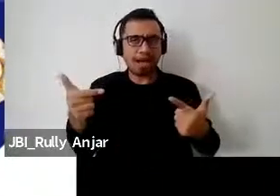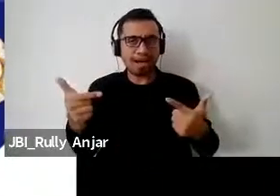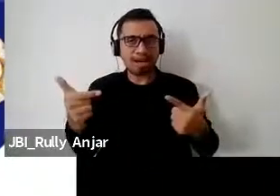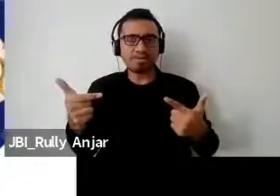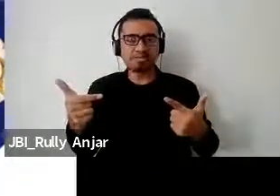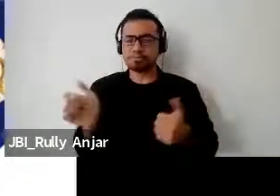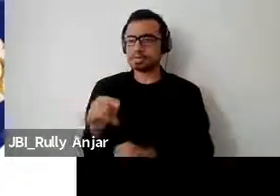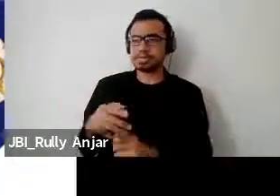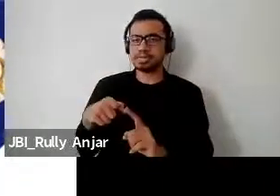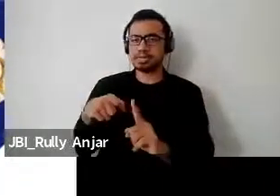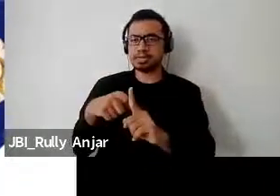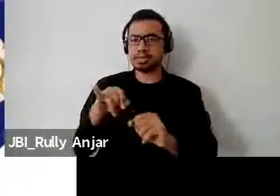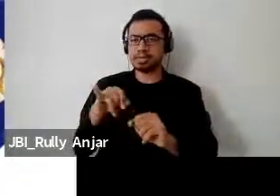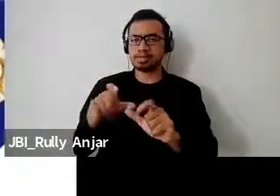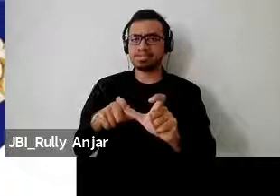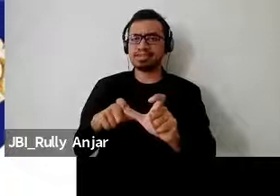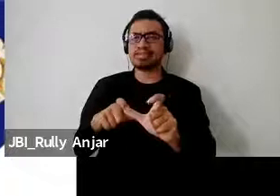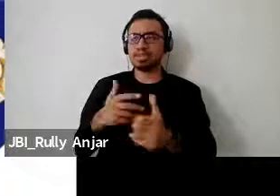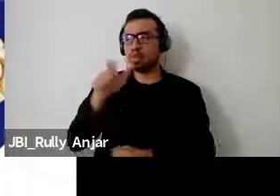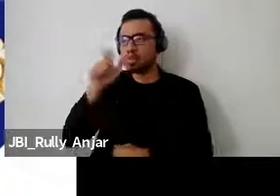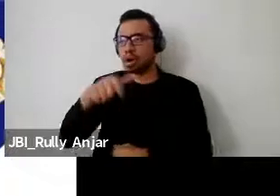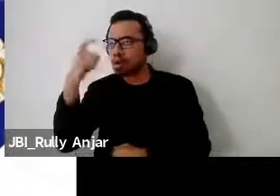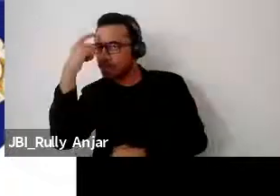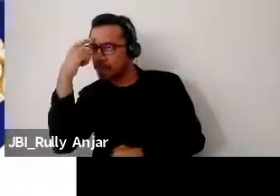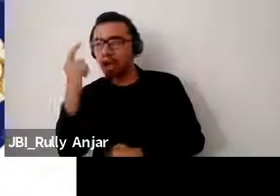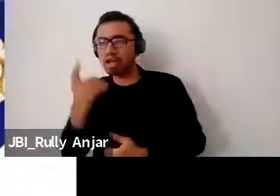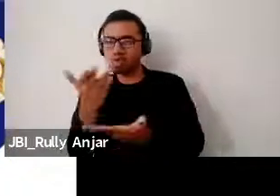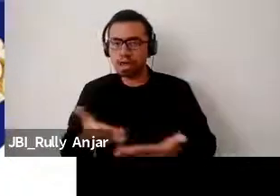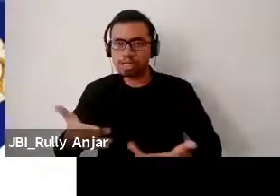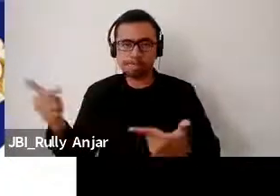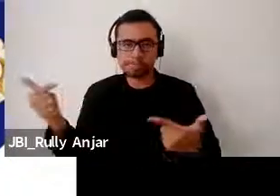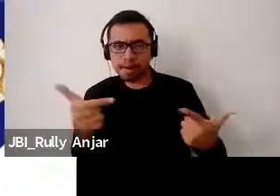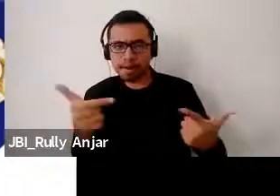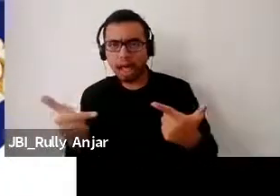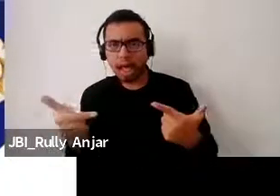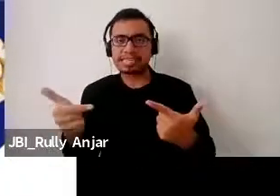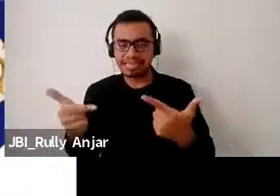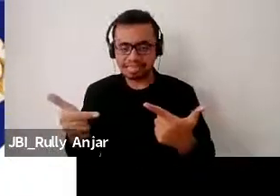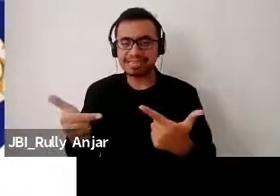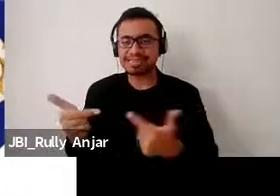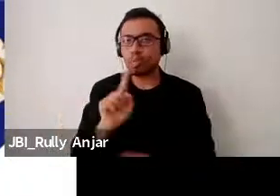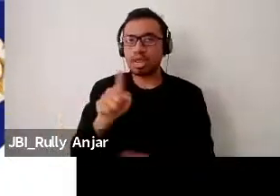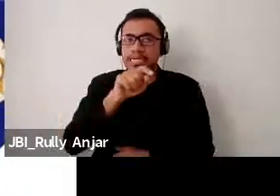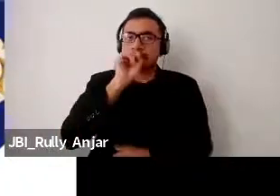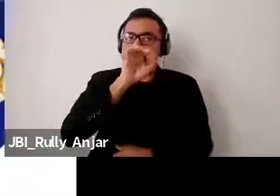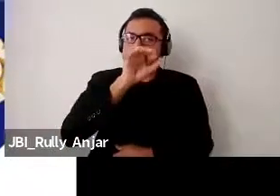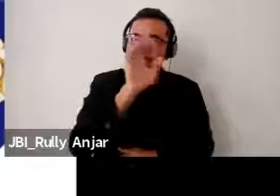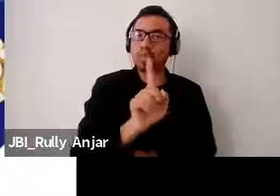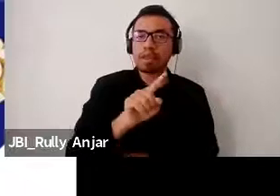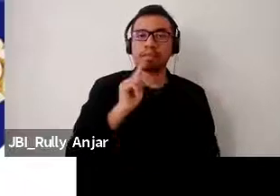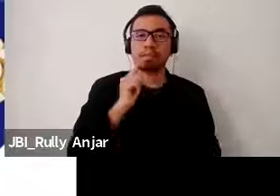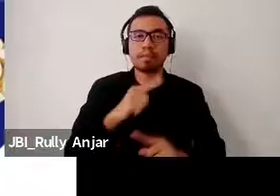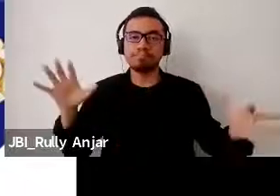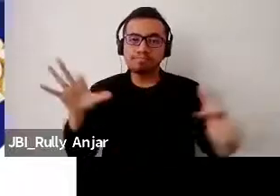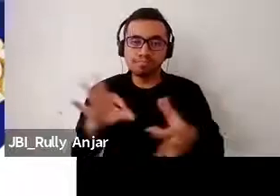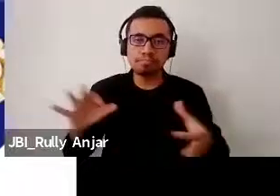berpikir bahwa ini masa genting loh, ini masa perang, harusnya kita tidak komplain, tidak mengkritik, kita harus bersatu padu. Ini bukan